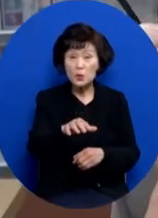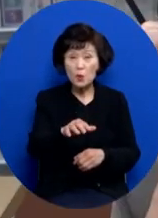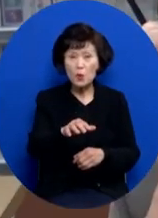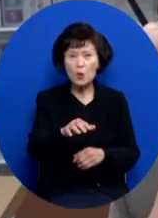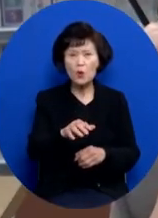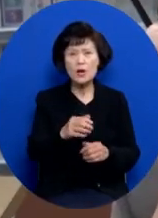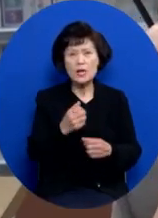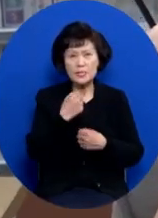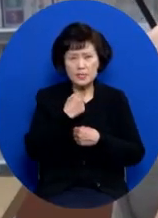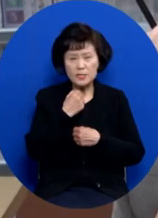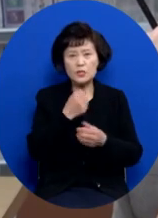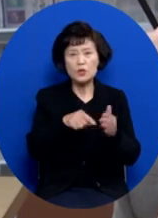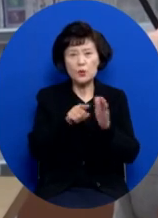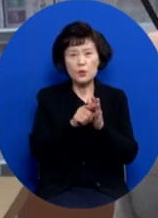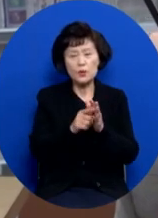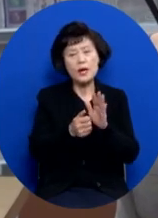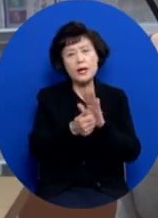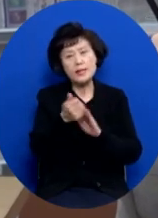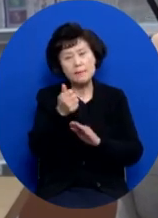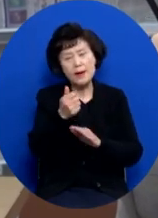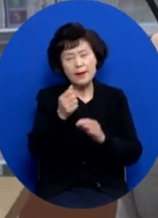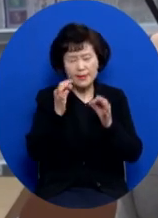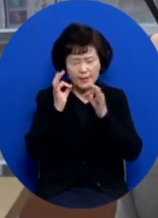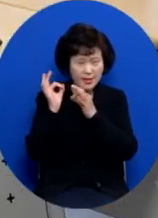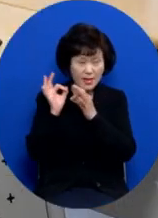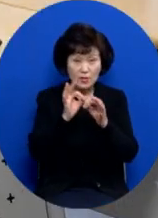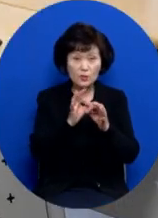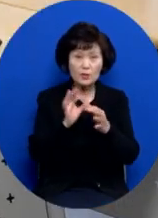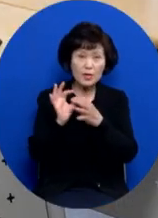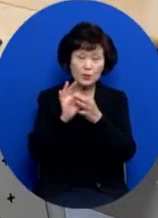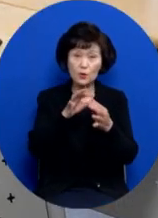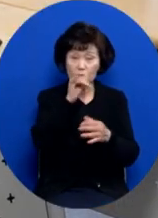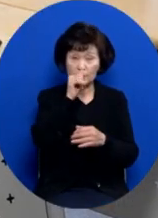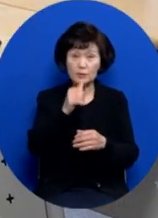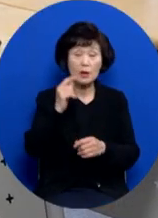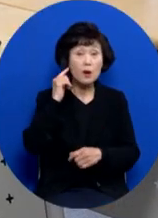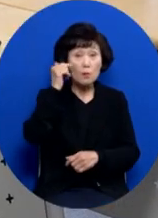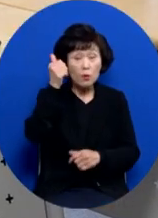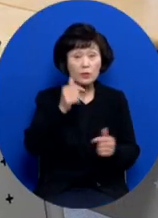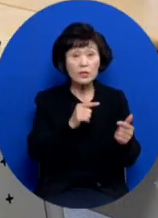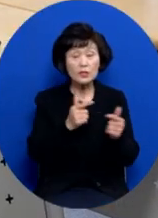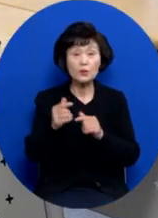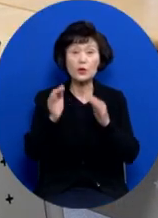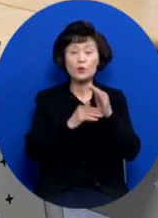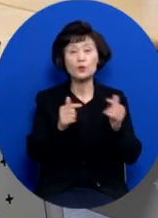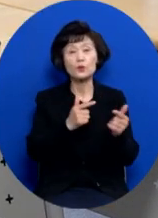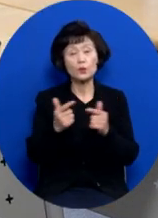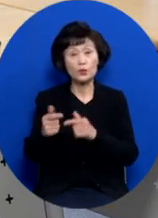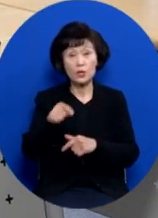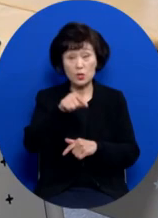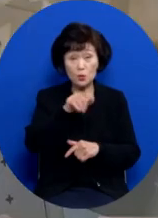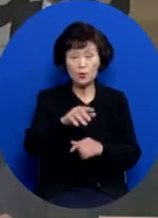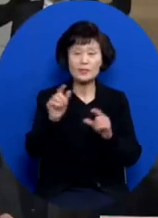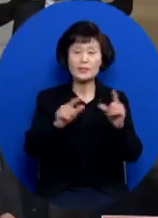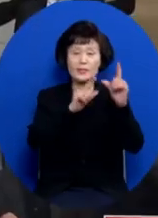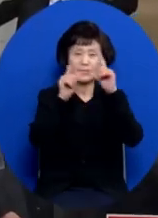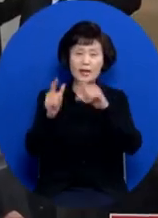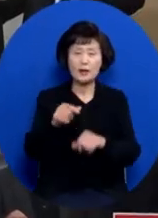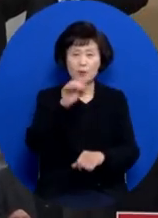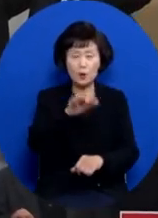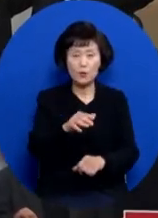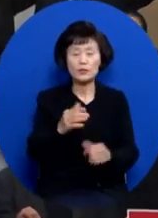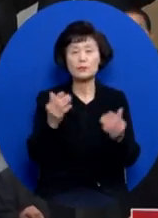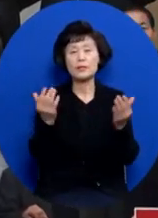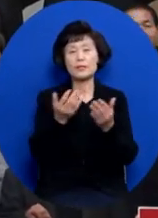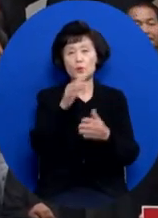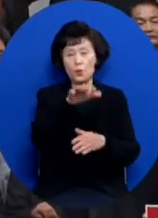누군가에겐 jms의 본거지일 수 있지만 목사와 성도들에겐 사역주의자 소중한 삶의 터전이기 때문입니다